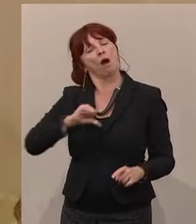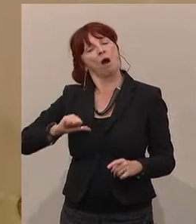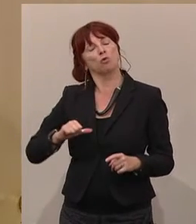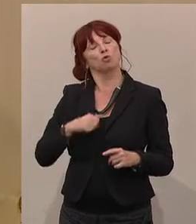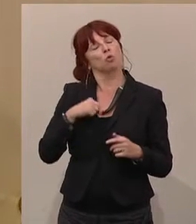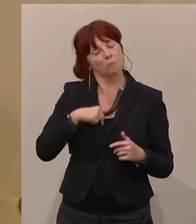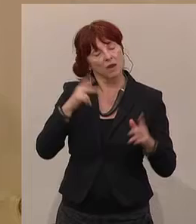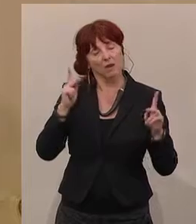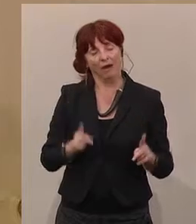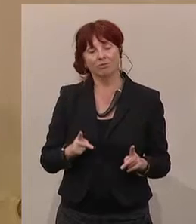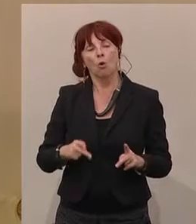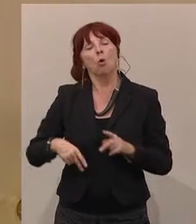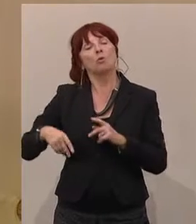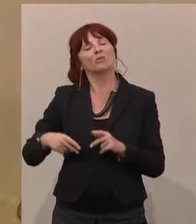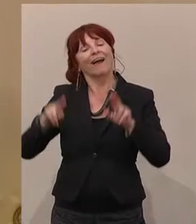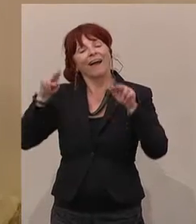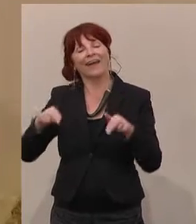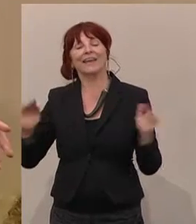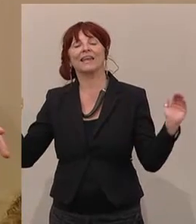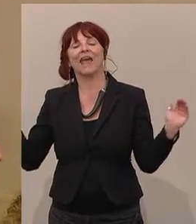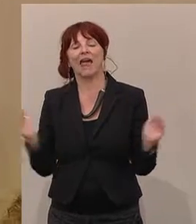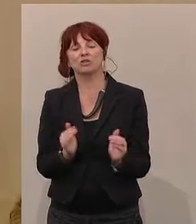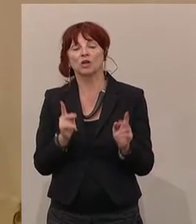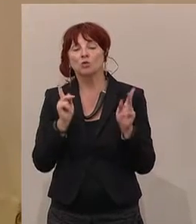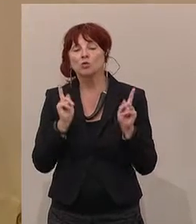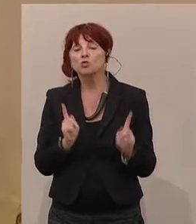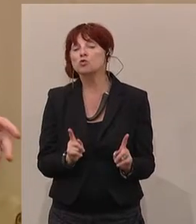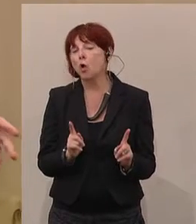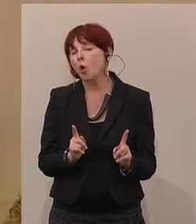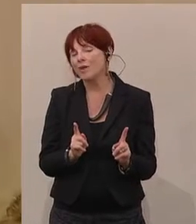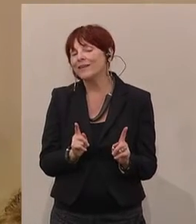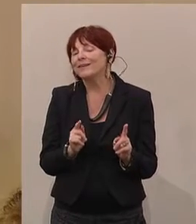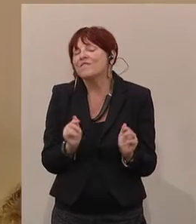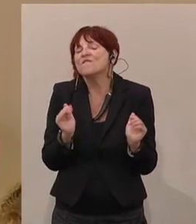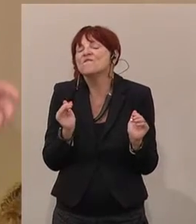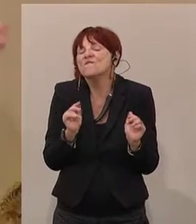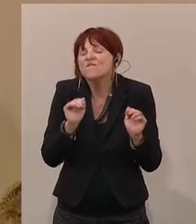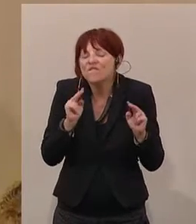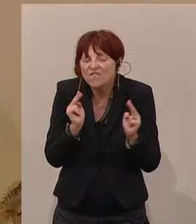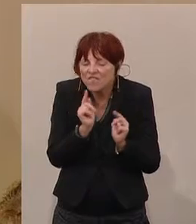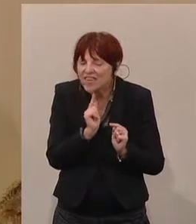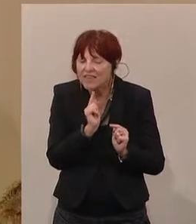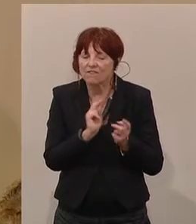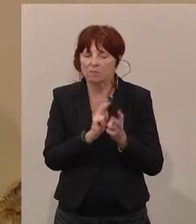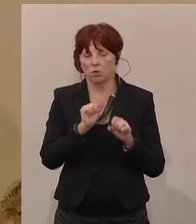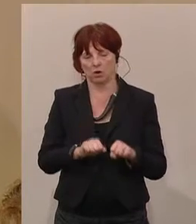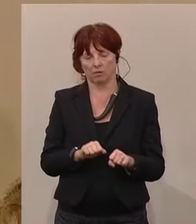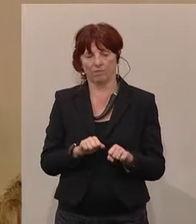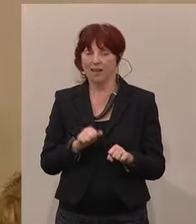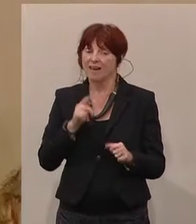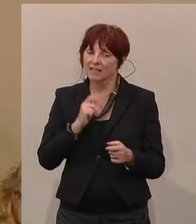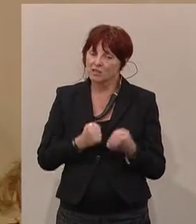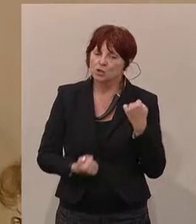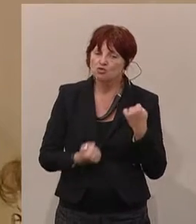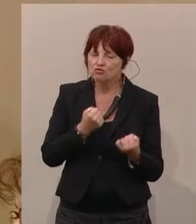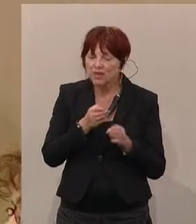Mindestmaß zu reduzieren. Das ist natürlich ein schmaler Grat. Ein schmaler Grat, auf der einen Seite den notwendigen